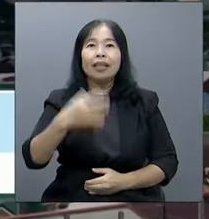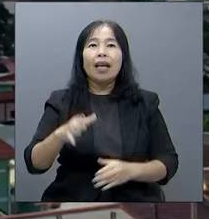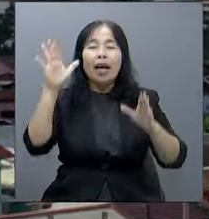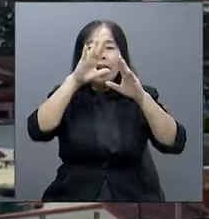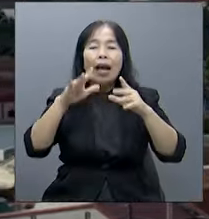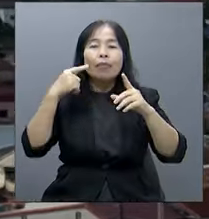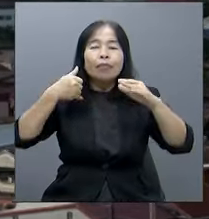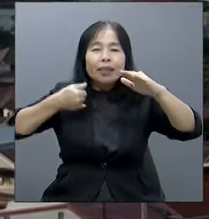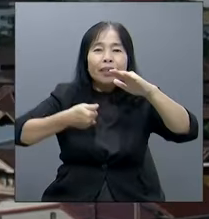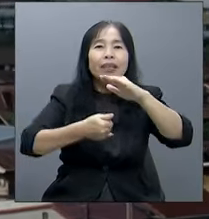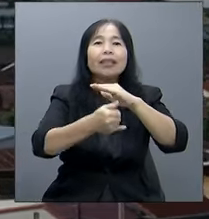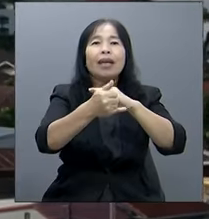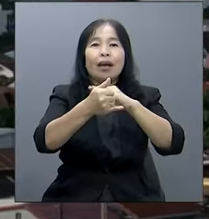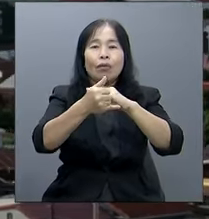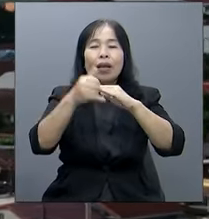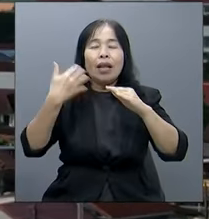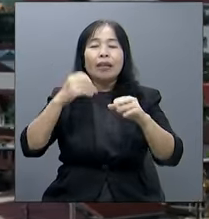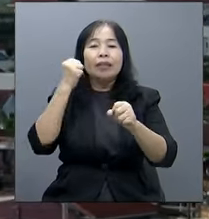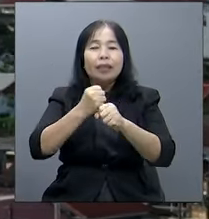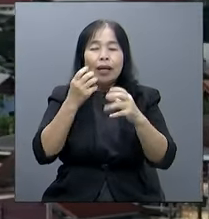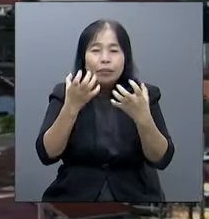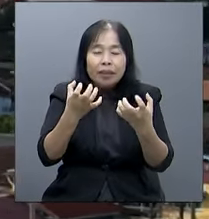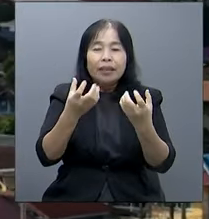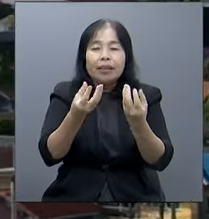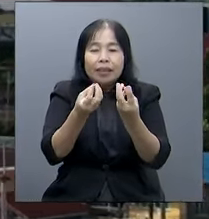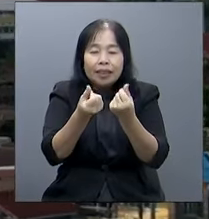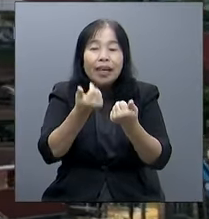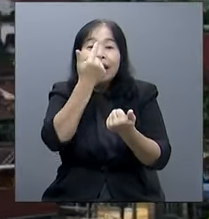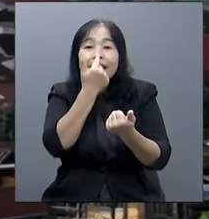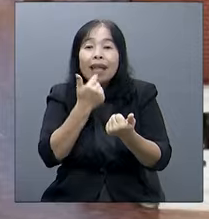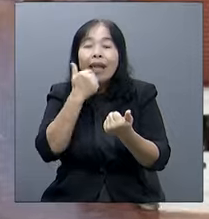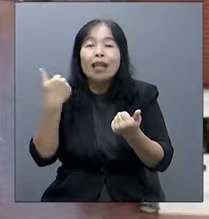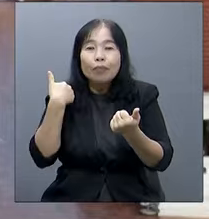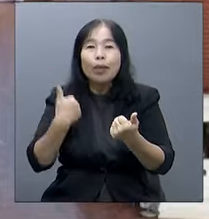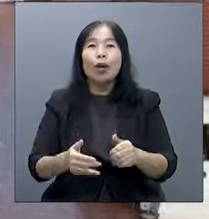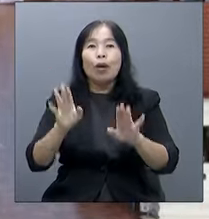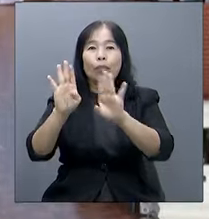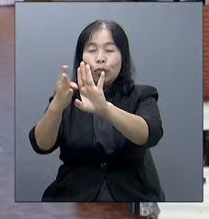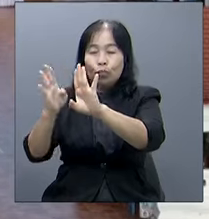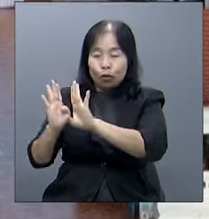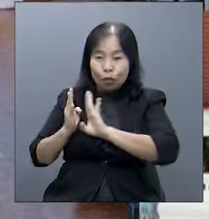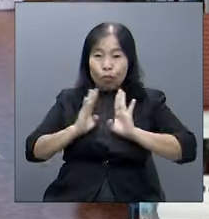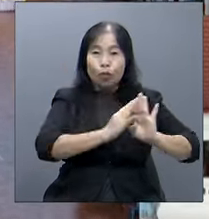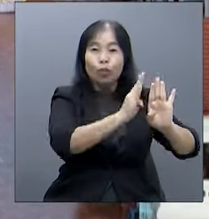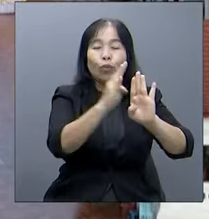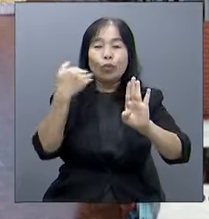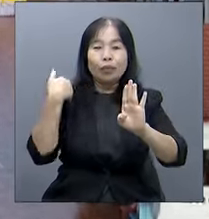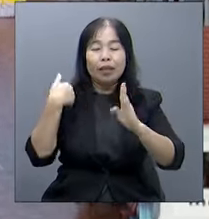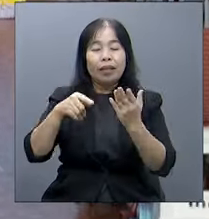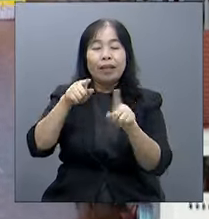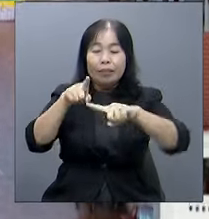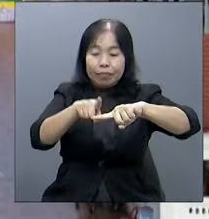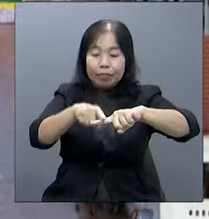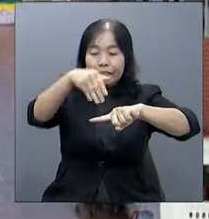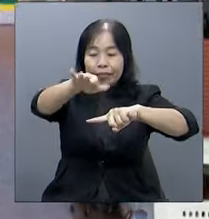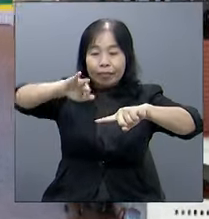ที่ข้างในจะทึบ สร้างโดยสีราแรง แลหนไดแดงอีกทั้ยมซุมประตูหลอกแบบขอมด้านทิตเนือ ตาย และท